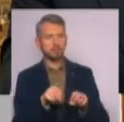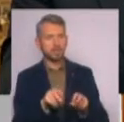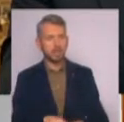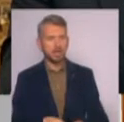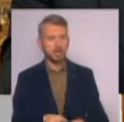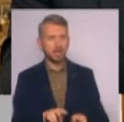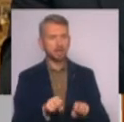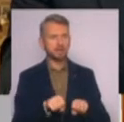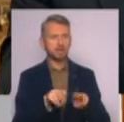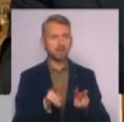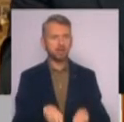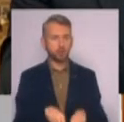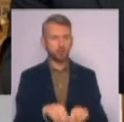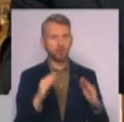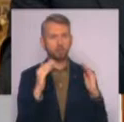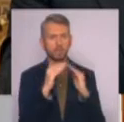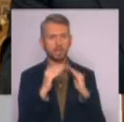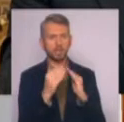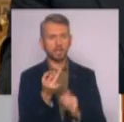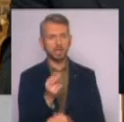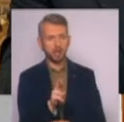спеціальні спеціалізовані будинки для